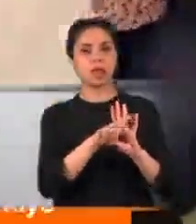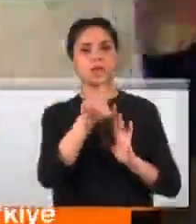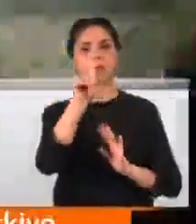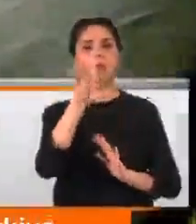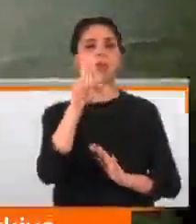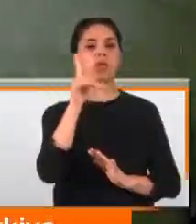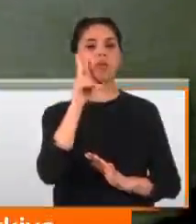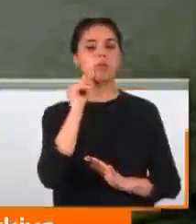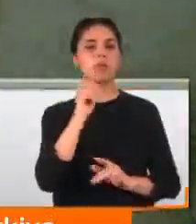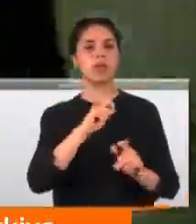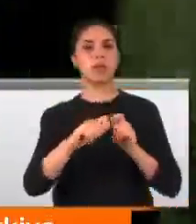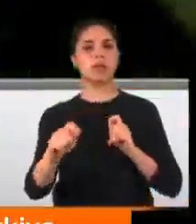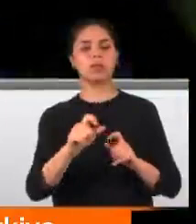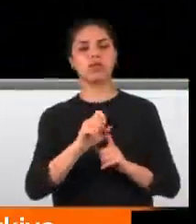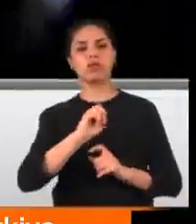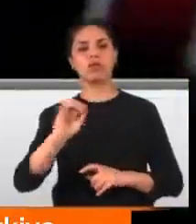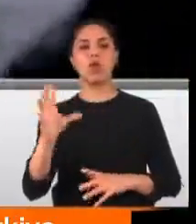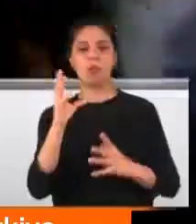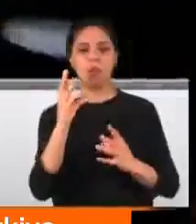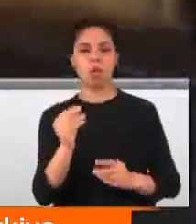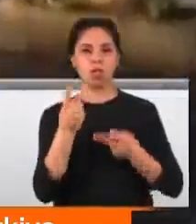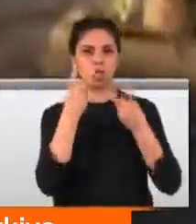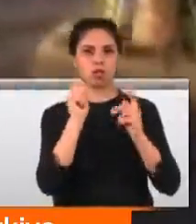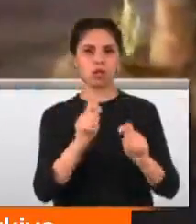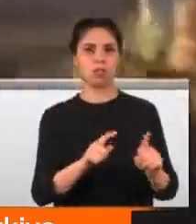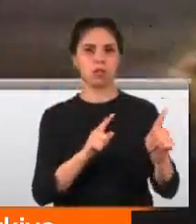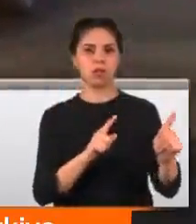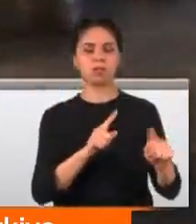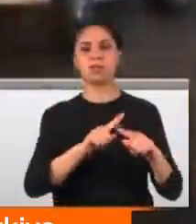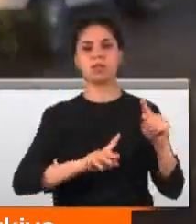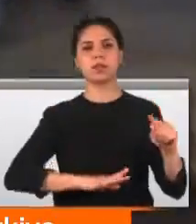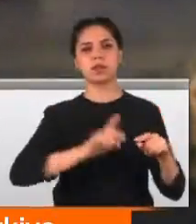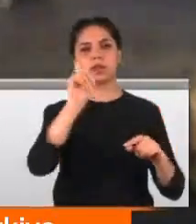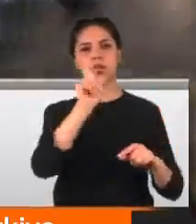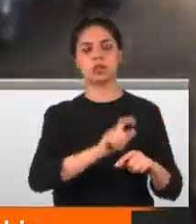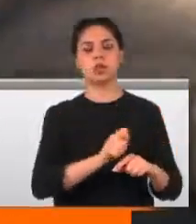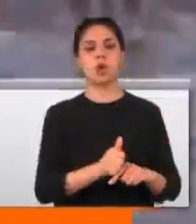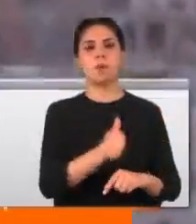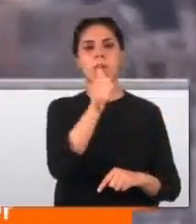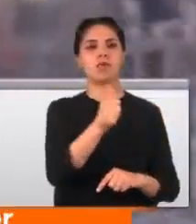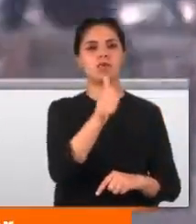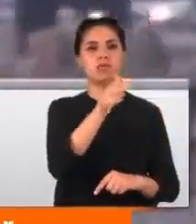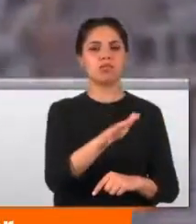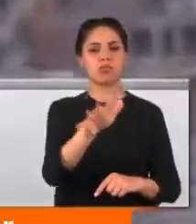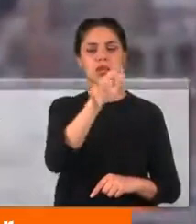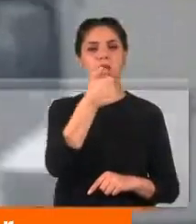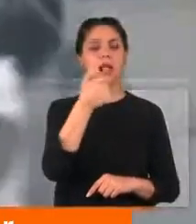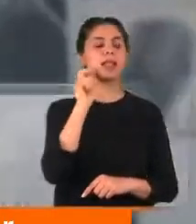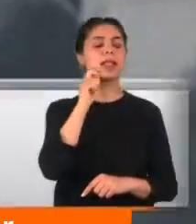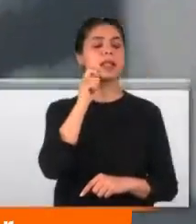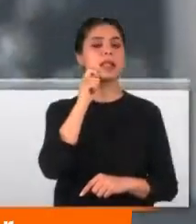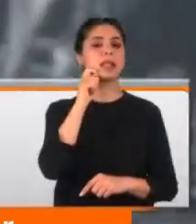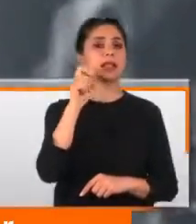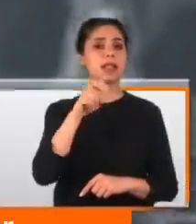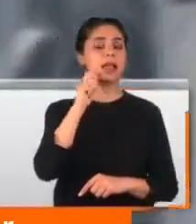14 Mayıs'ta yırtıp çöpe atacağız açıklaması yaptı. Kılıçdaroğlu'nun kurmayları da Demirtaş'ın 6-8 Ekim